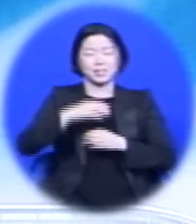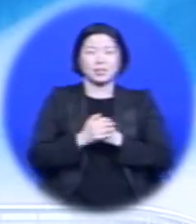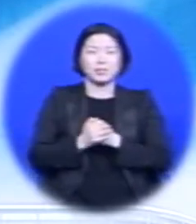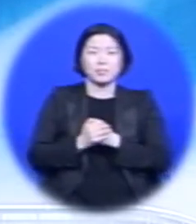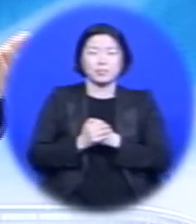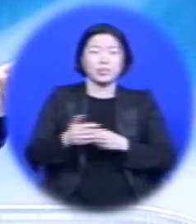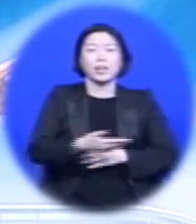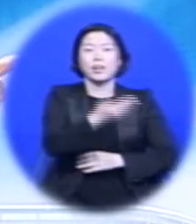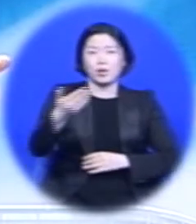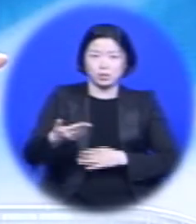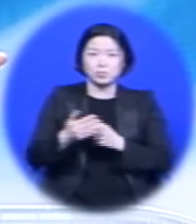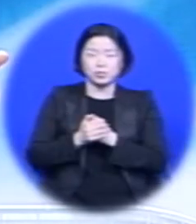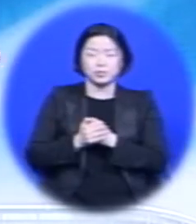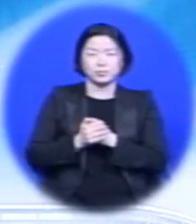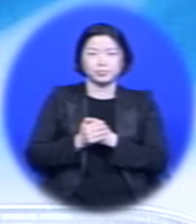여러분